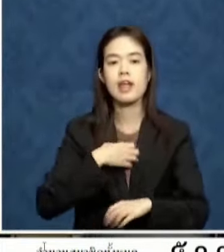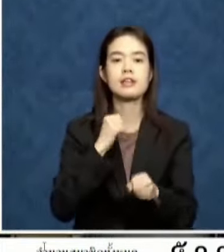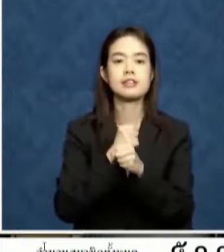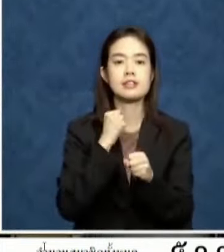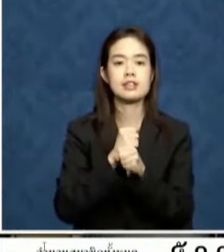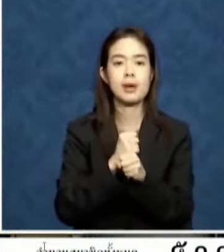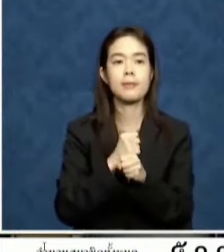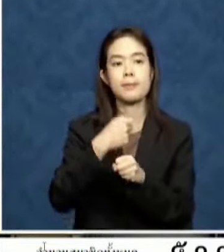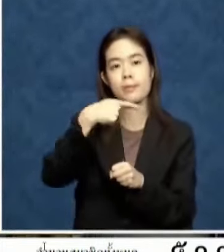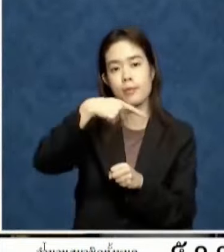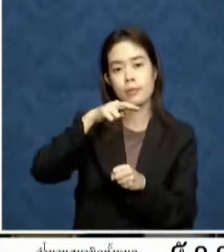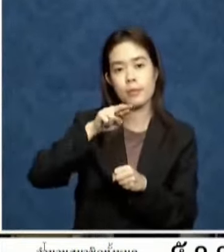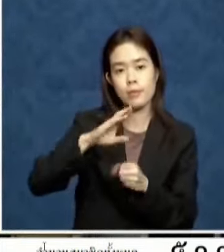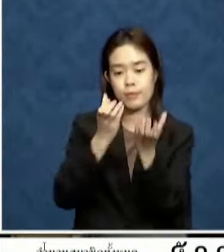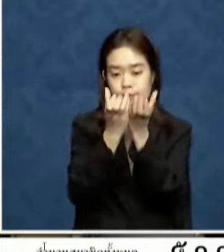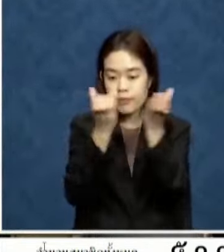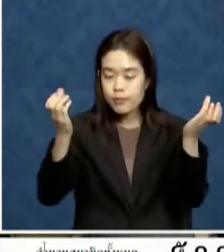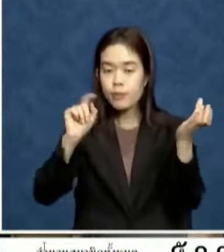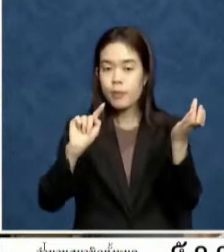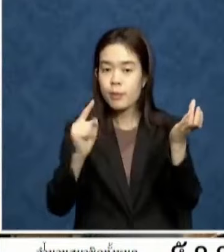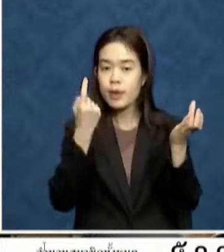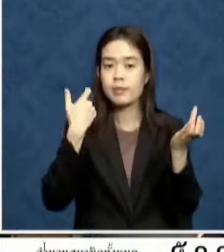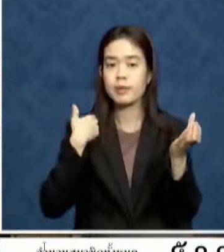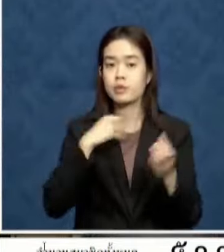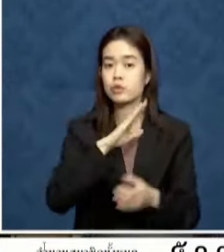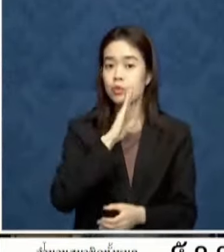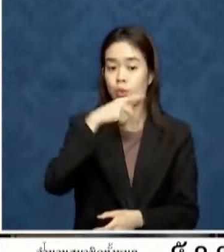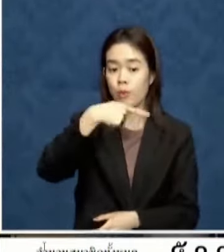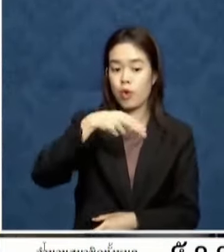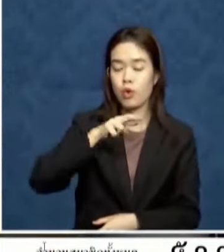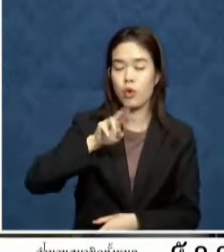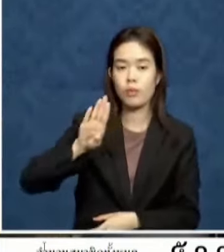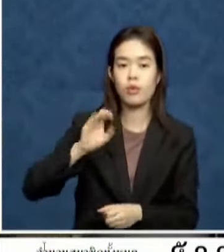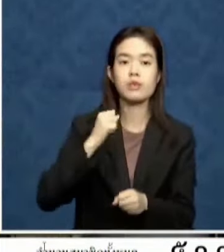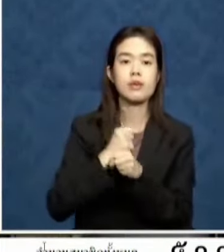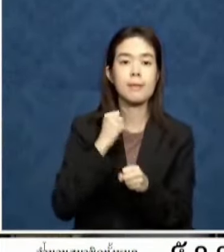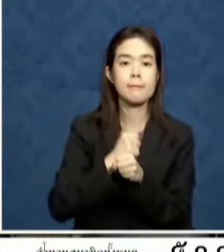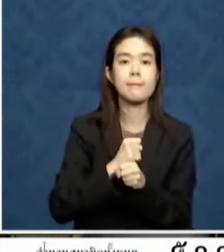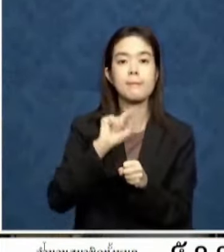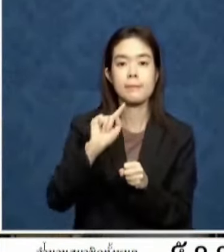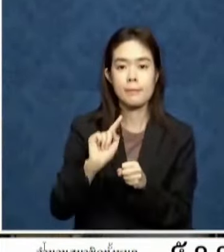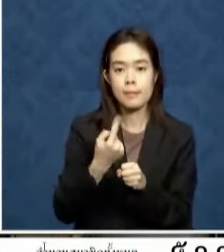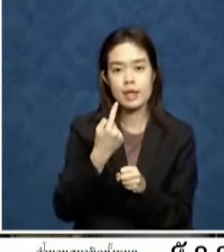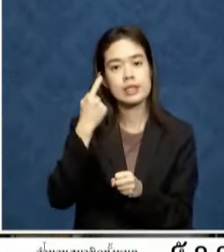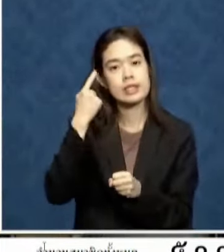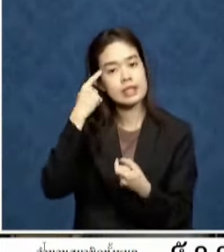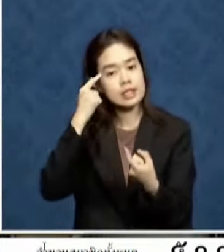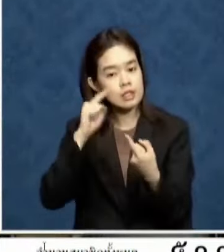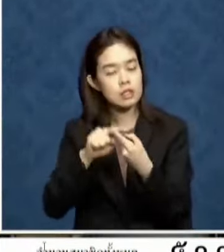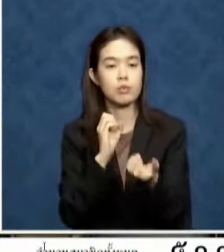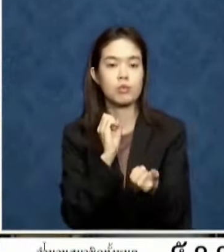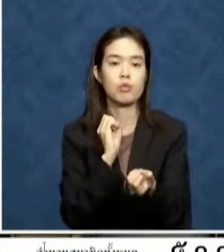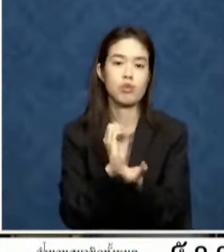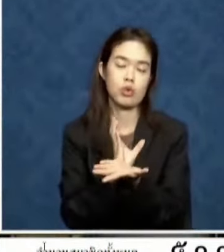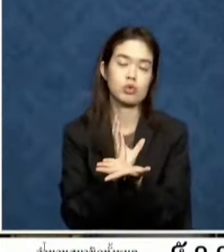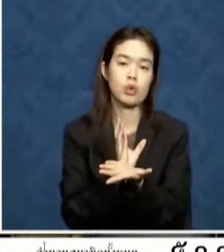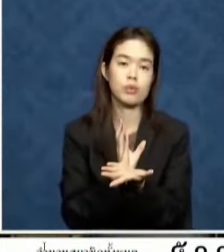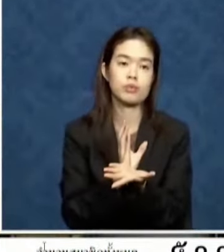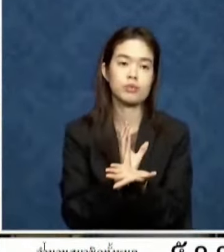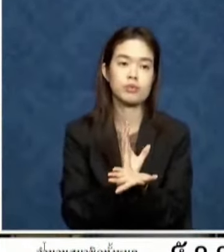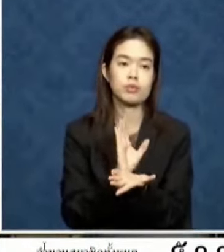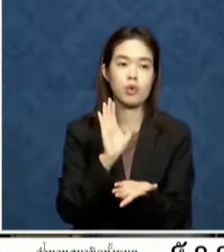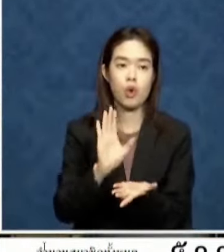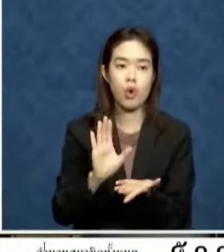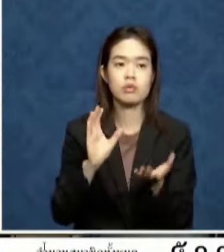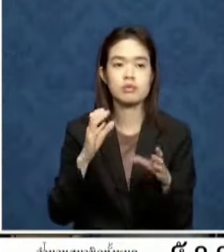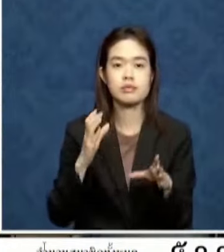หม่อยู่หรือไม่นั่นหมายความว่าหากเราออกแบบพรบประชามติโดยคำนึงถึงเพียงแค่ผลกระทบที่จะเกิดขึ้นต่อผลลัพธ์ของประชามติ